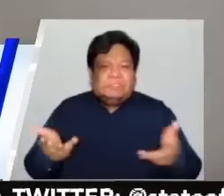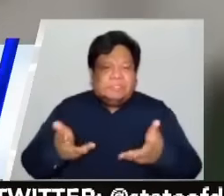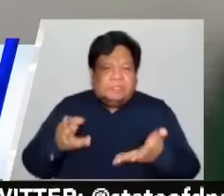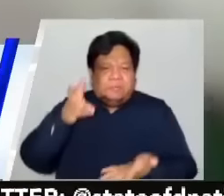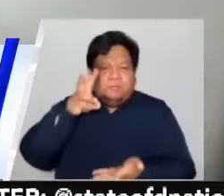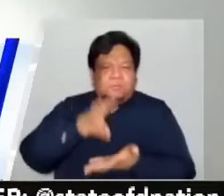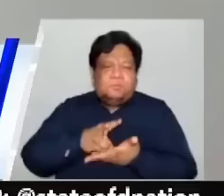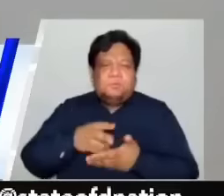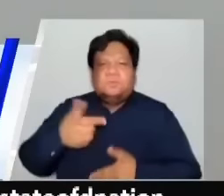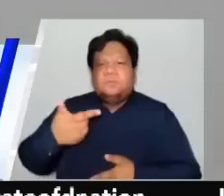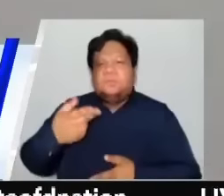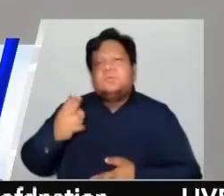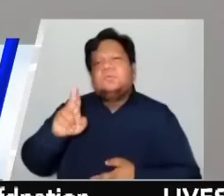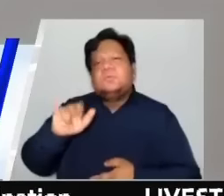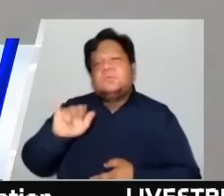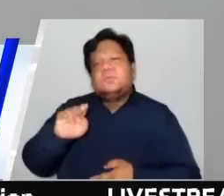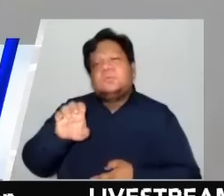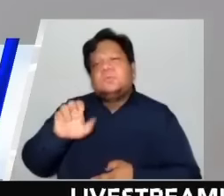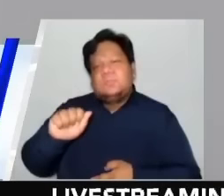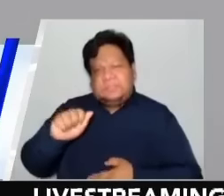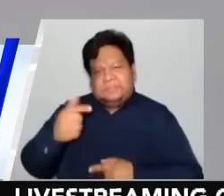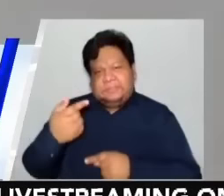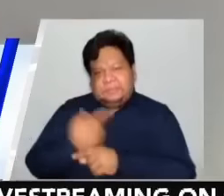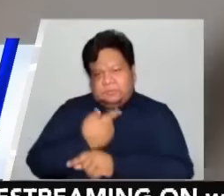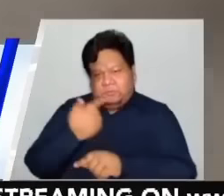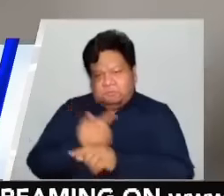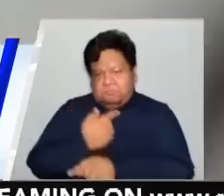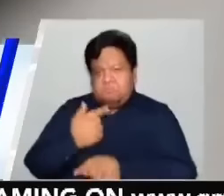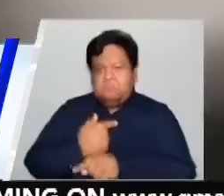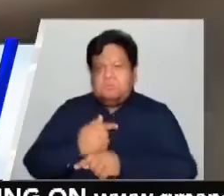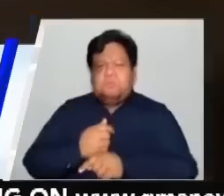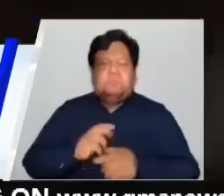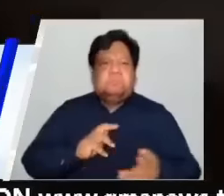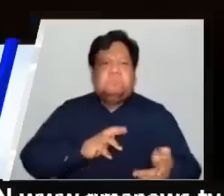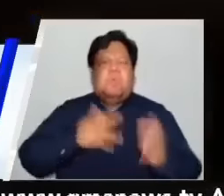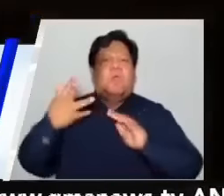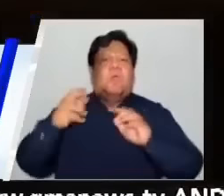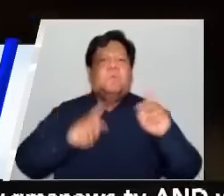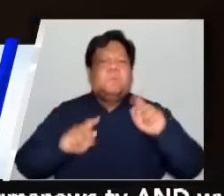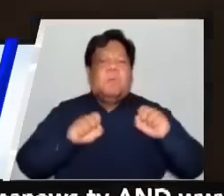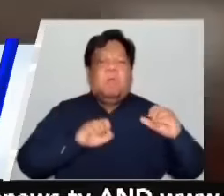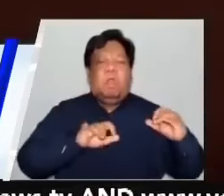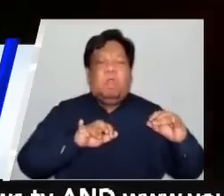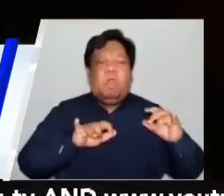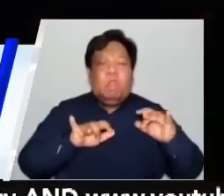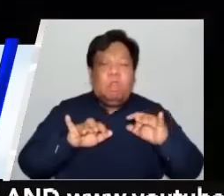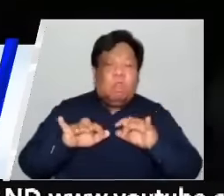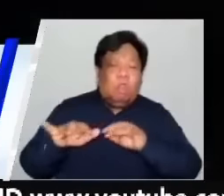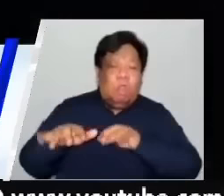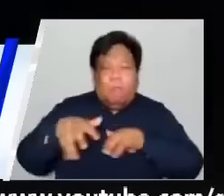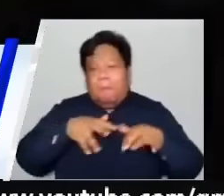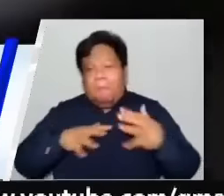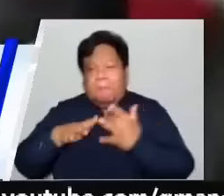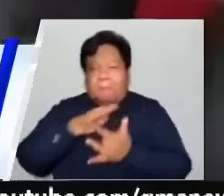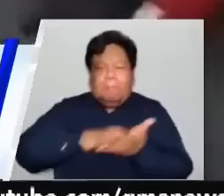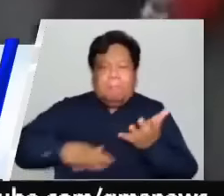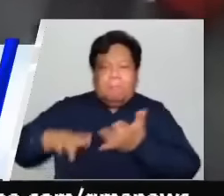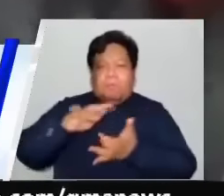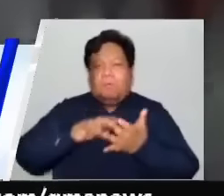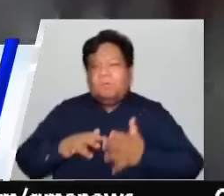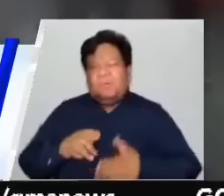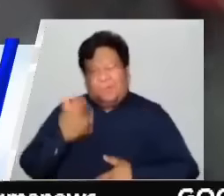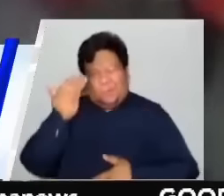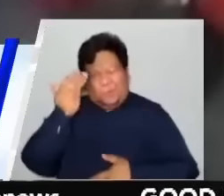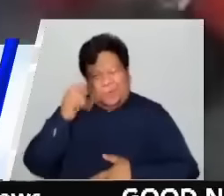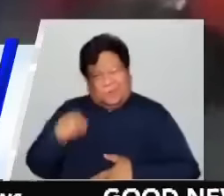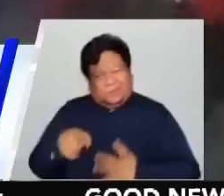team. Ayon sa gobyerno, itsa ng gulo ang isang kontrobersiya sa desisyon ng referee. Marami